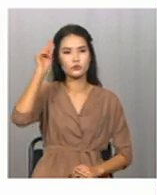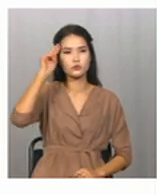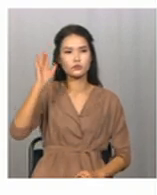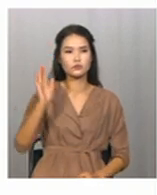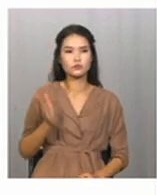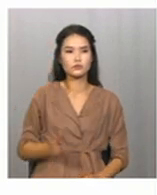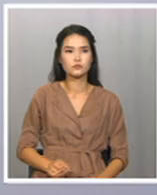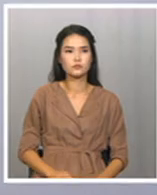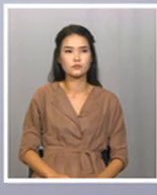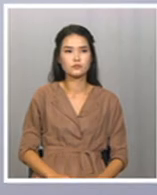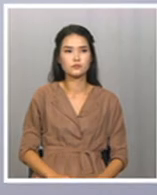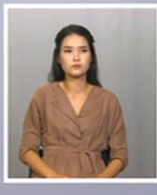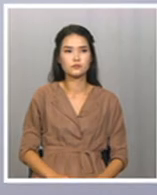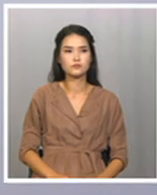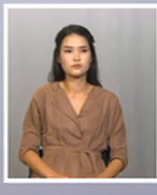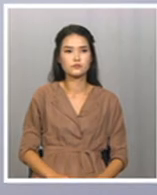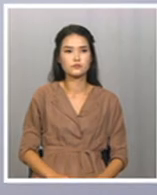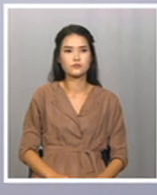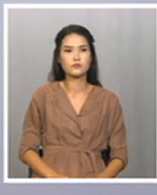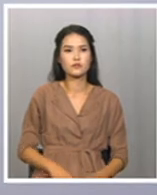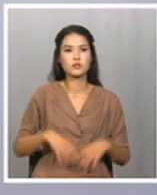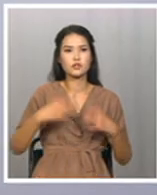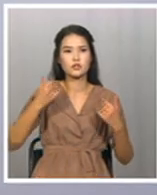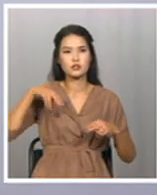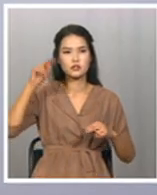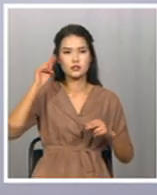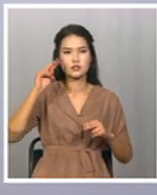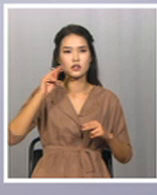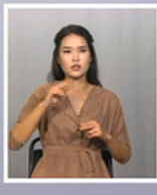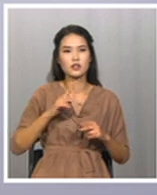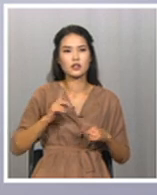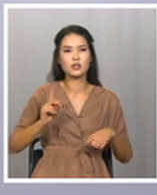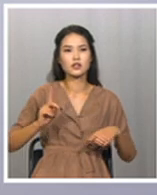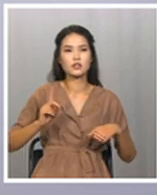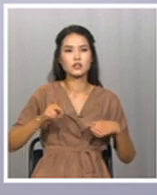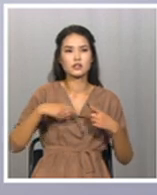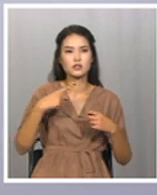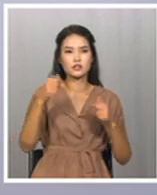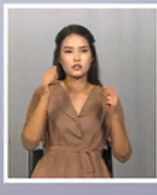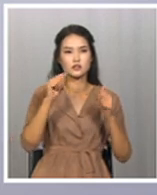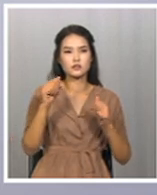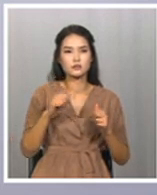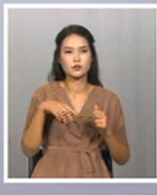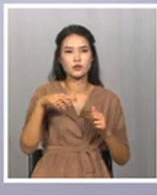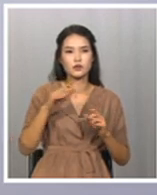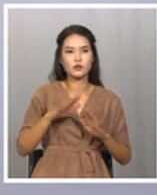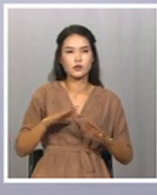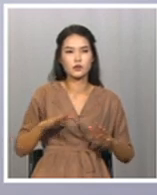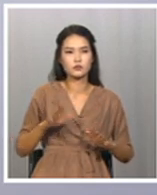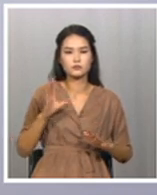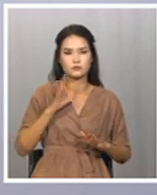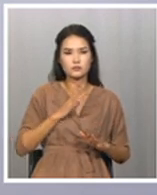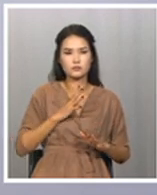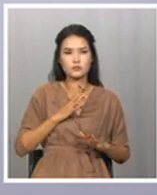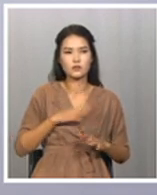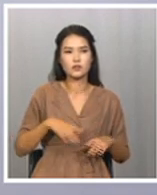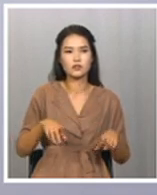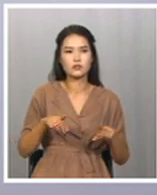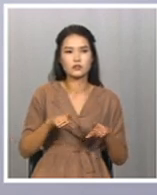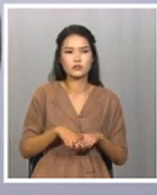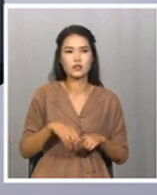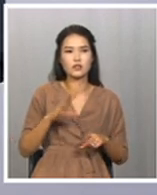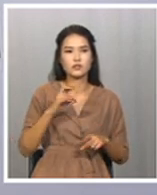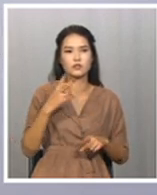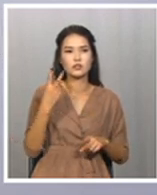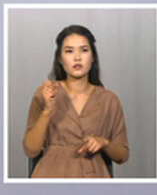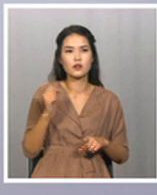үйренесіз. Өткен сабақта біз келесі тригонометриялық тепе-теңдіктерді қорытып шығарған болатынбыз. Синус квадрат альфа қосылған